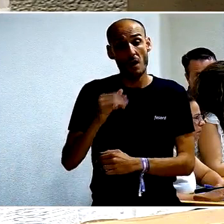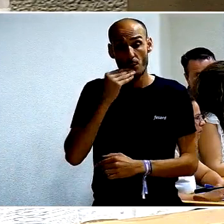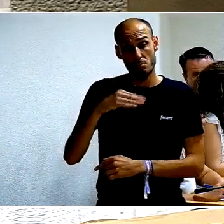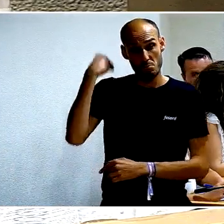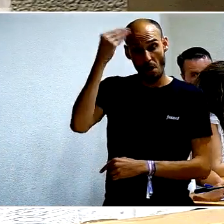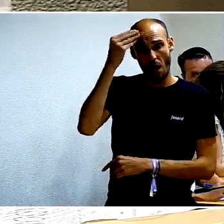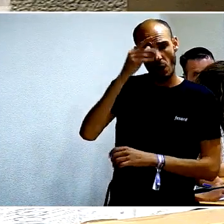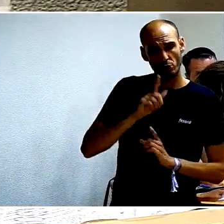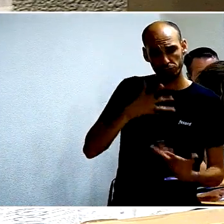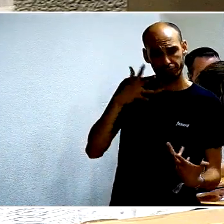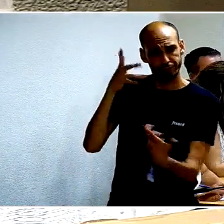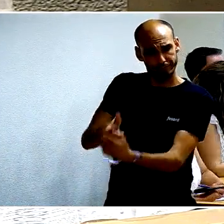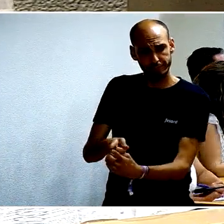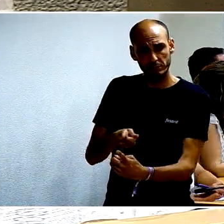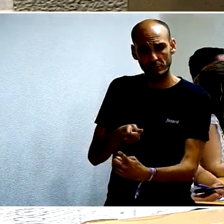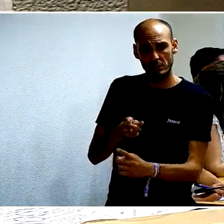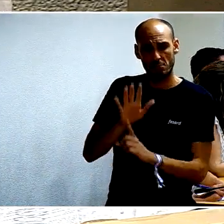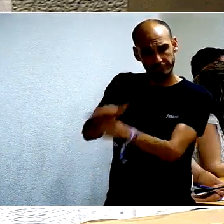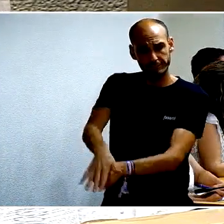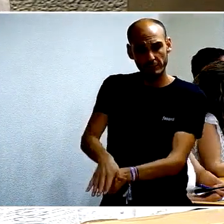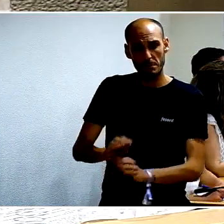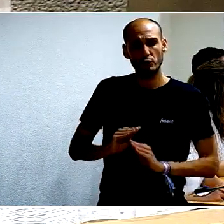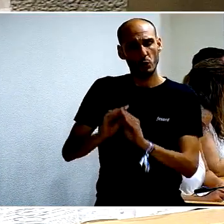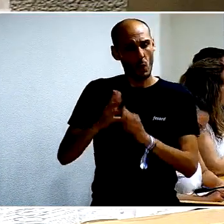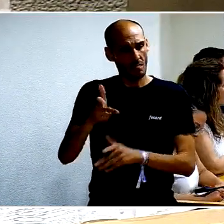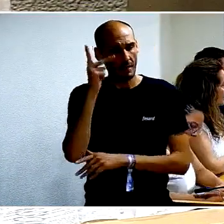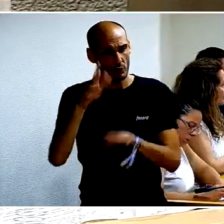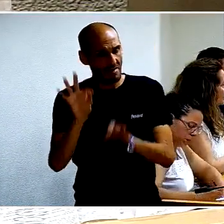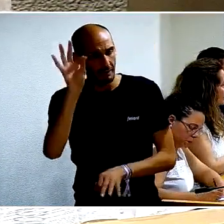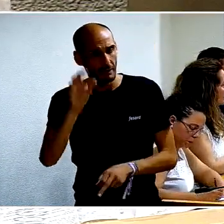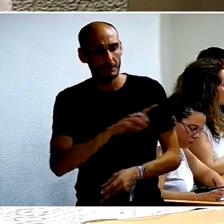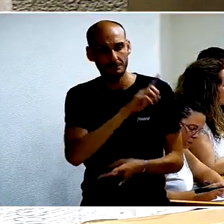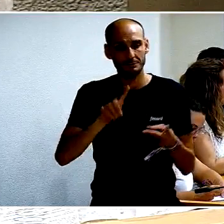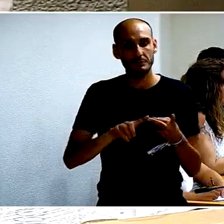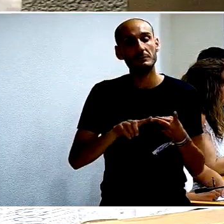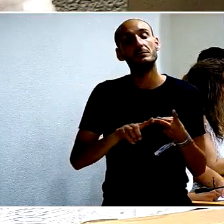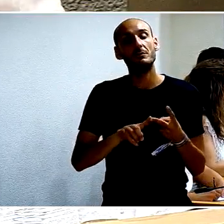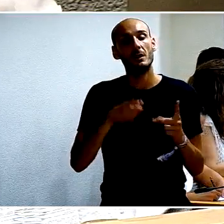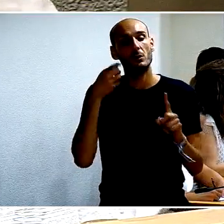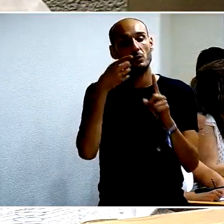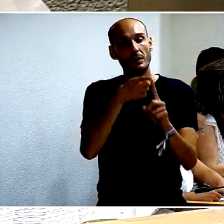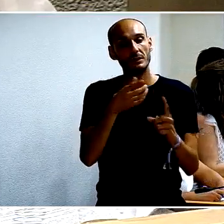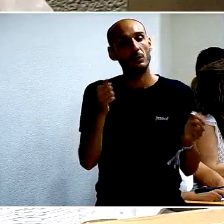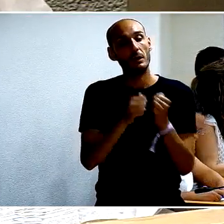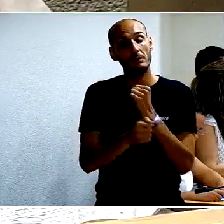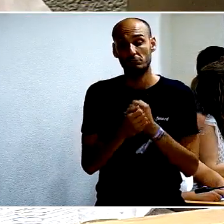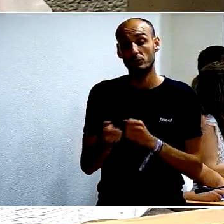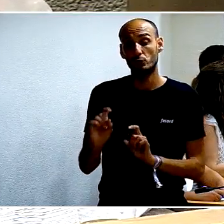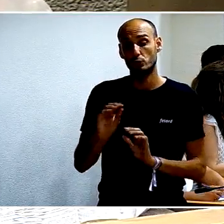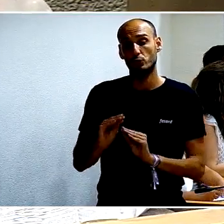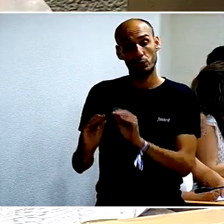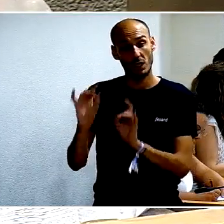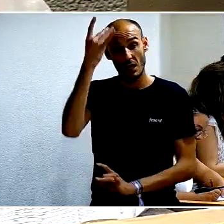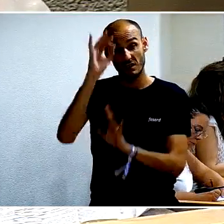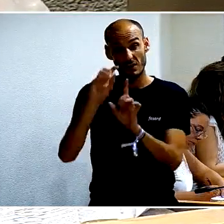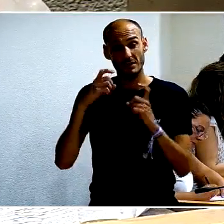així com en el seu dret d'autodeterminació. El segon, recolzar les iniciatives tendents a una solució